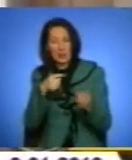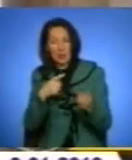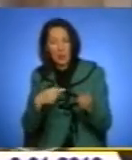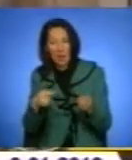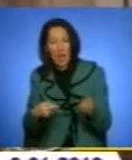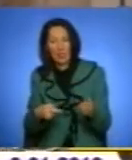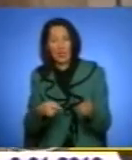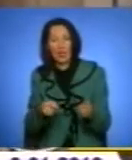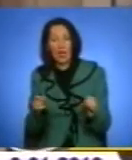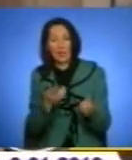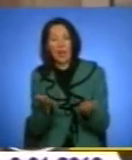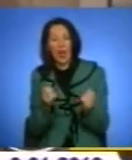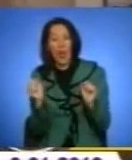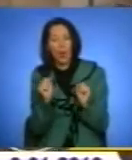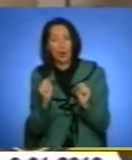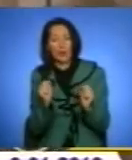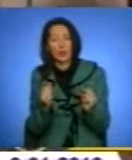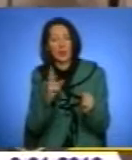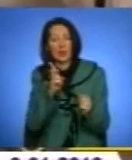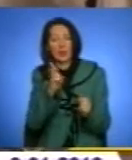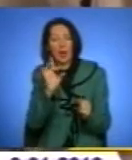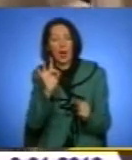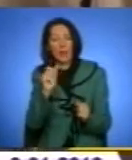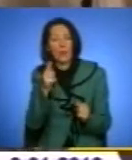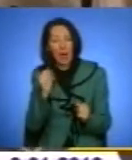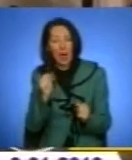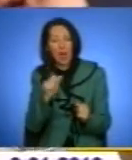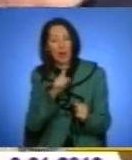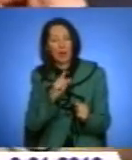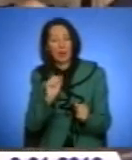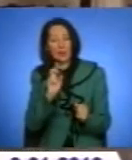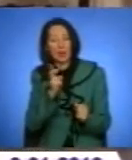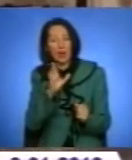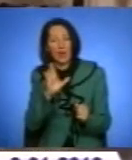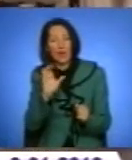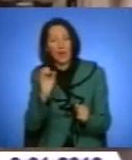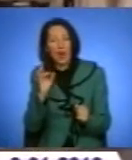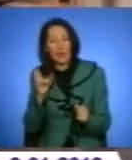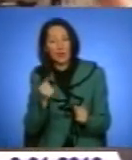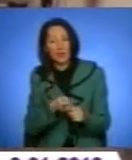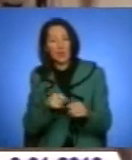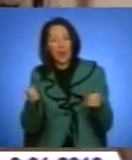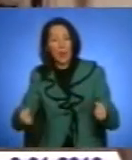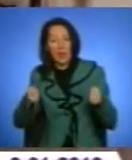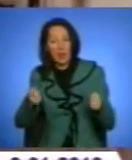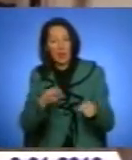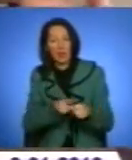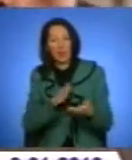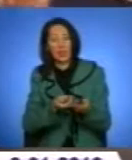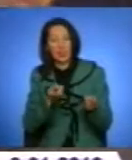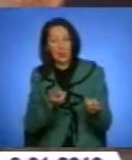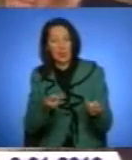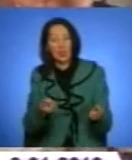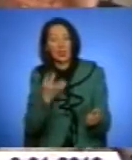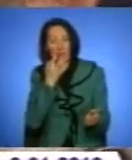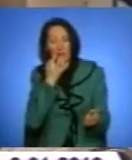де охолоджувалося. Брага знаходилася, закваска в цих баняках, які знаходилися на плиті і нагрівалися. І витяжка